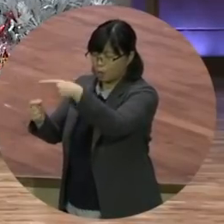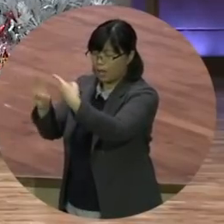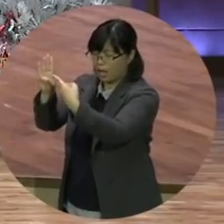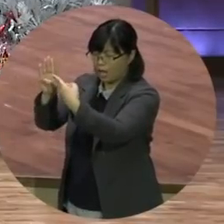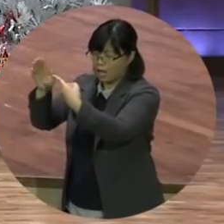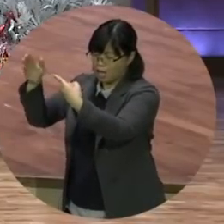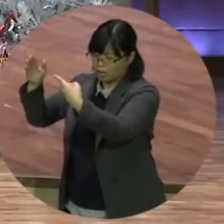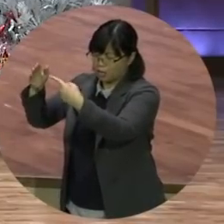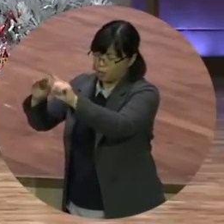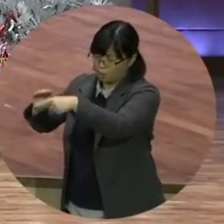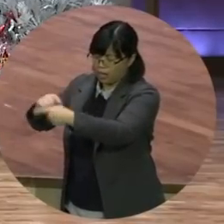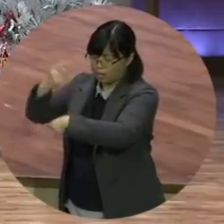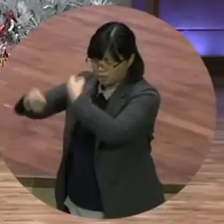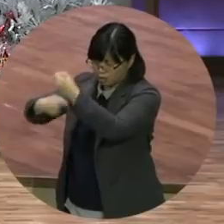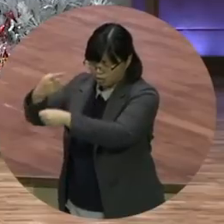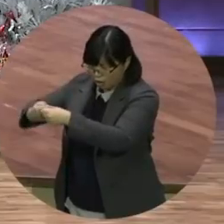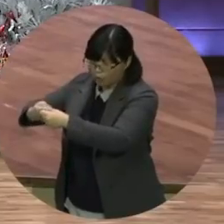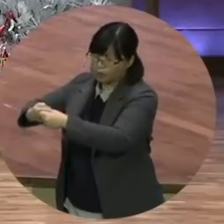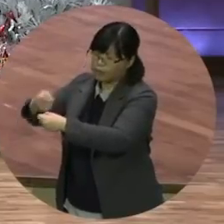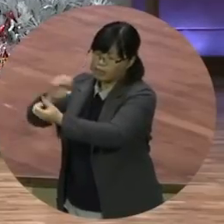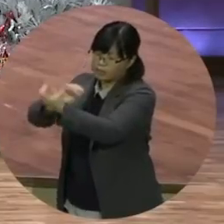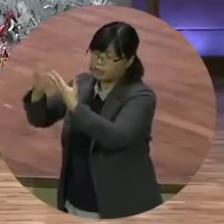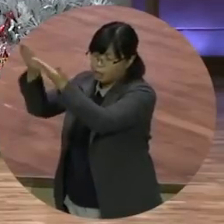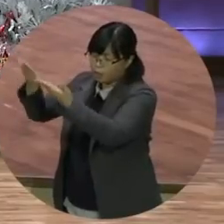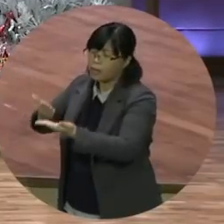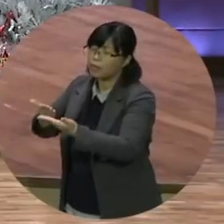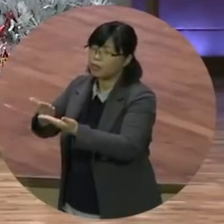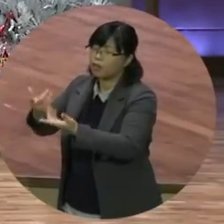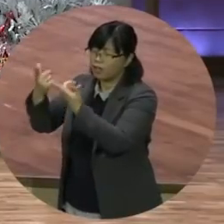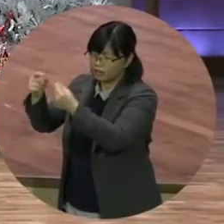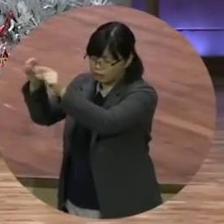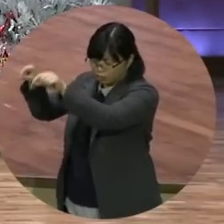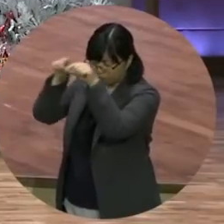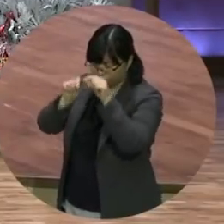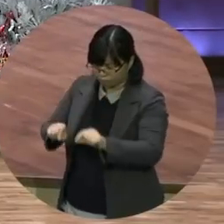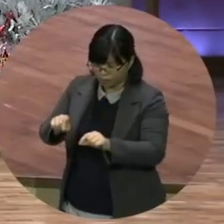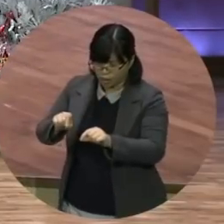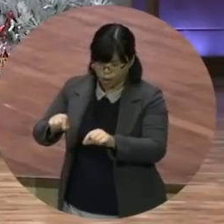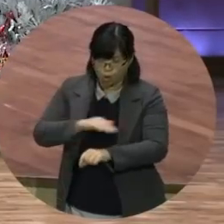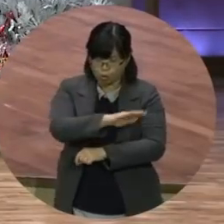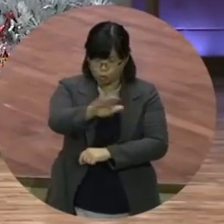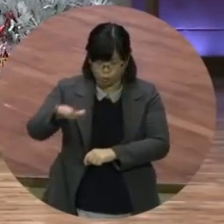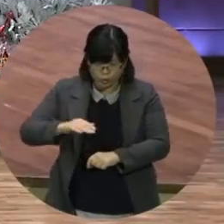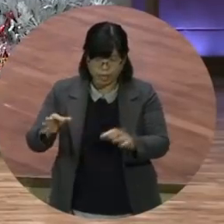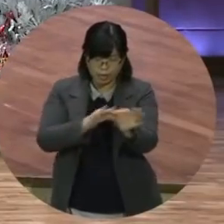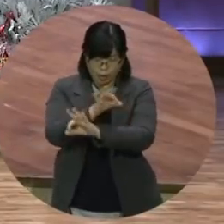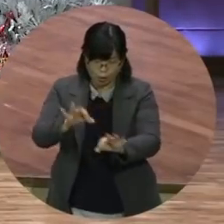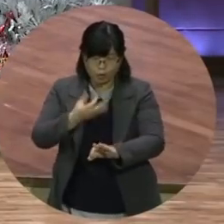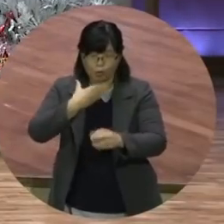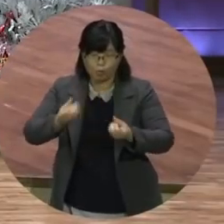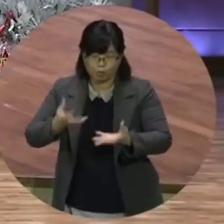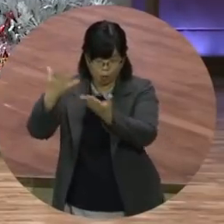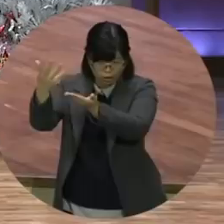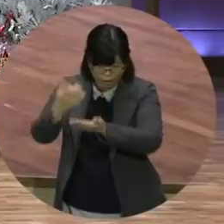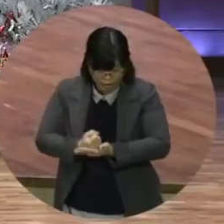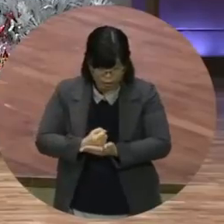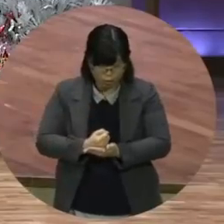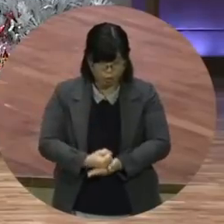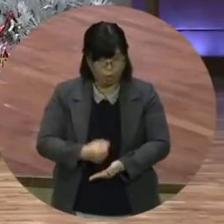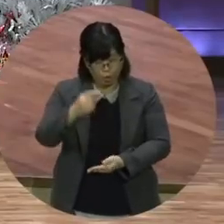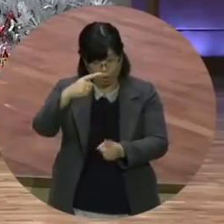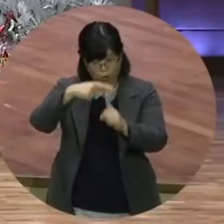주셔서 본당 헌당의 지역으로 쓰임받을 수 있도록 축복하여 주시옵소서. 오늘도